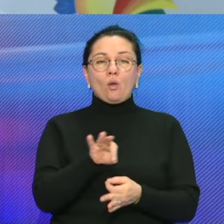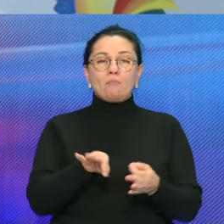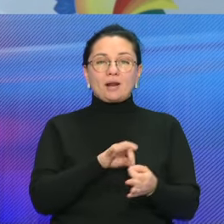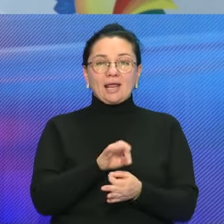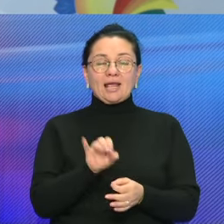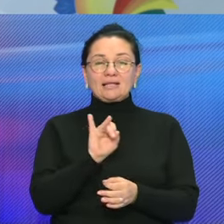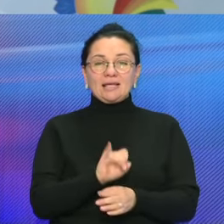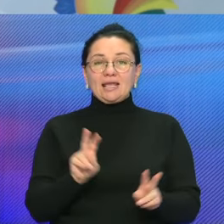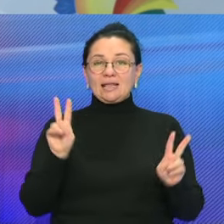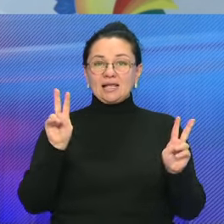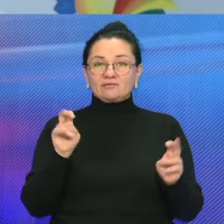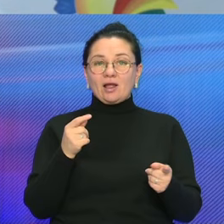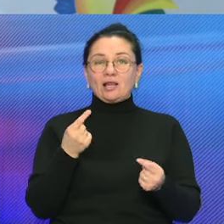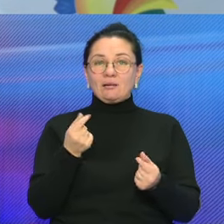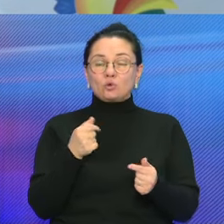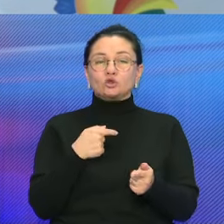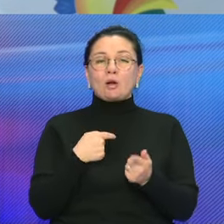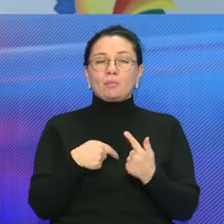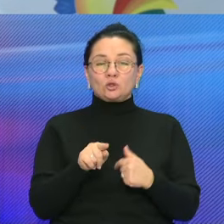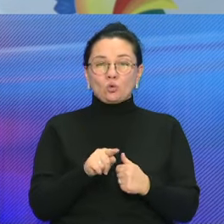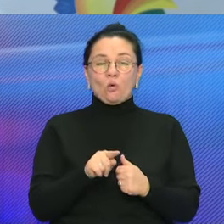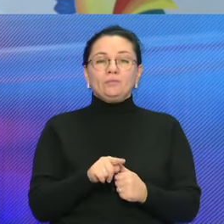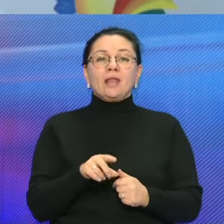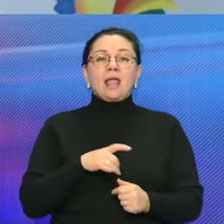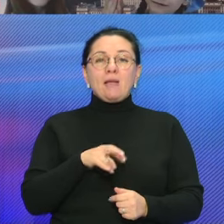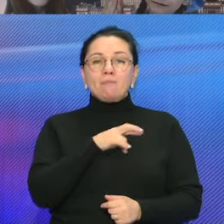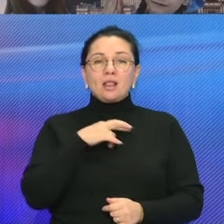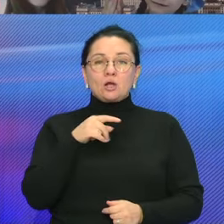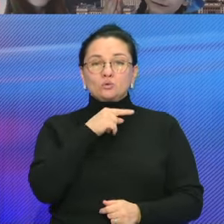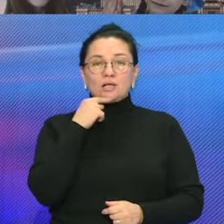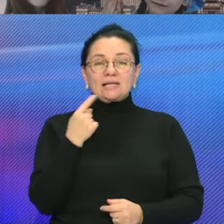он немножко иначе, «Беларусь и Россия. Одна судьба, одна победа».